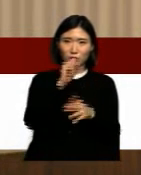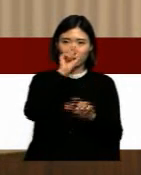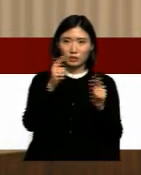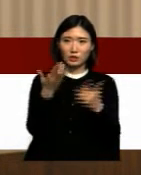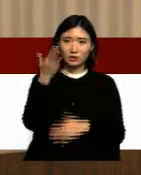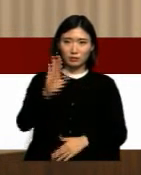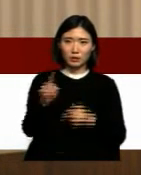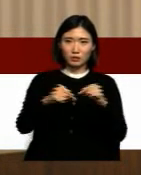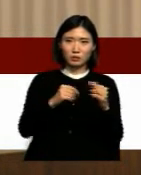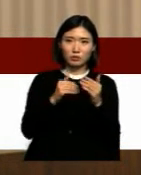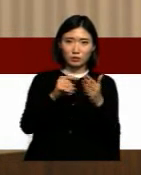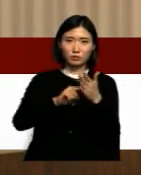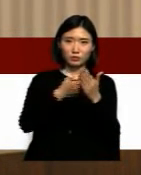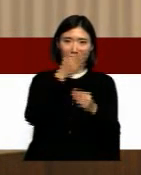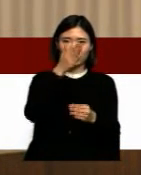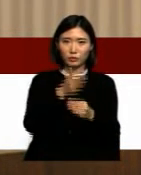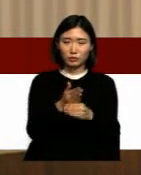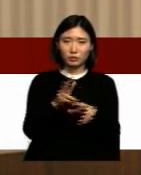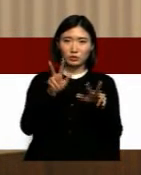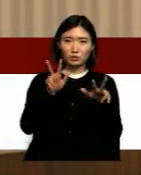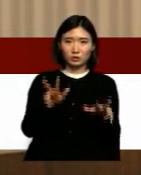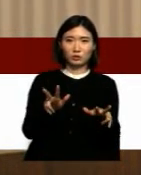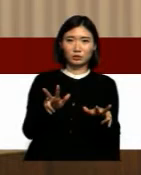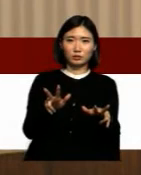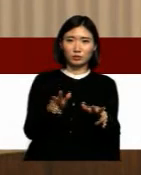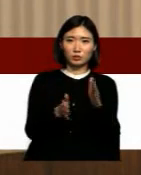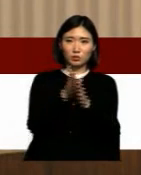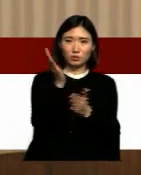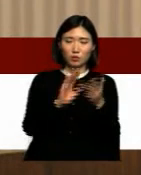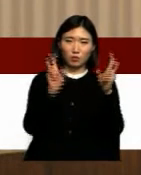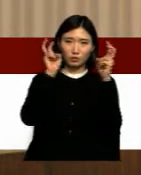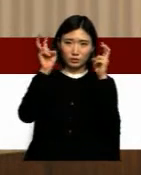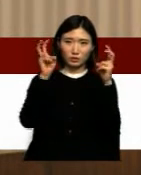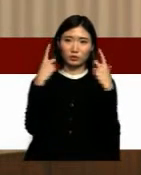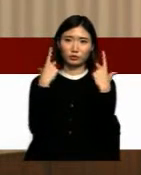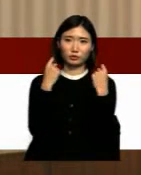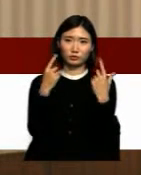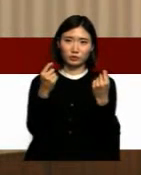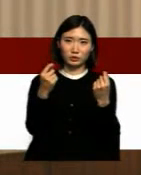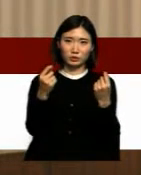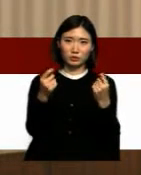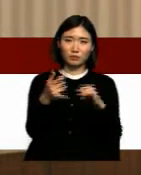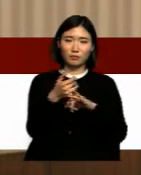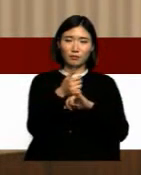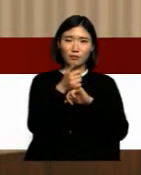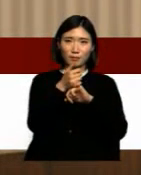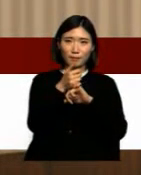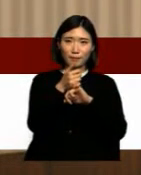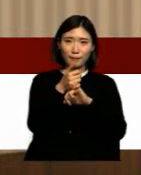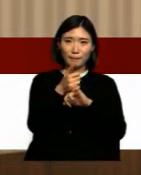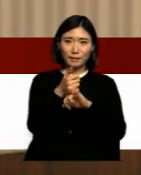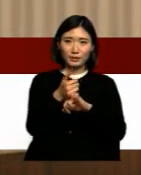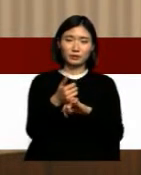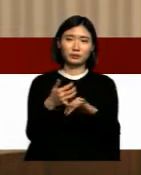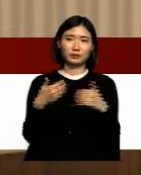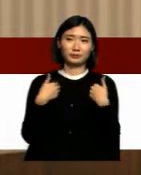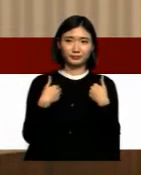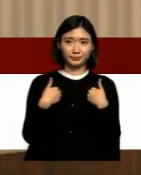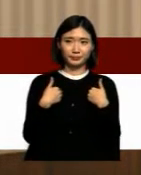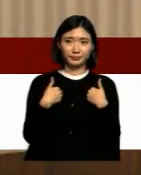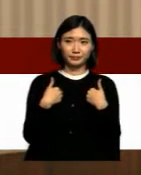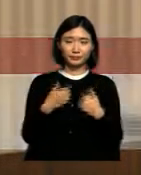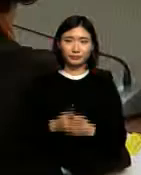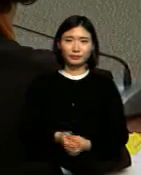있습니다. 따라서 그 도시공사로서 도시공사의 그 현재의 도시공사 유지는